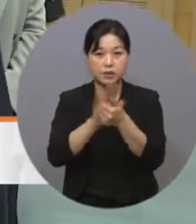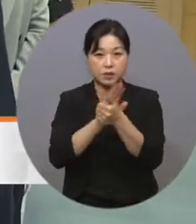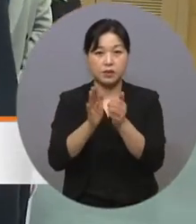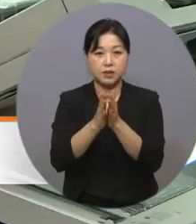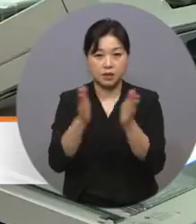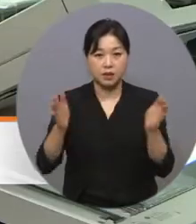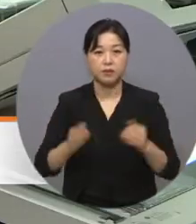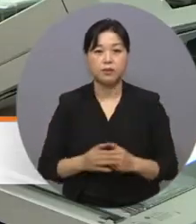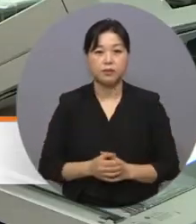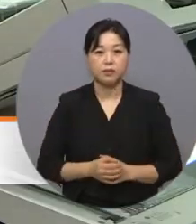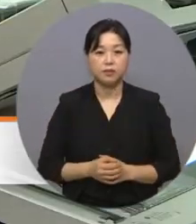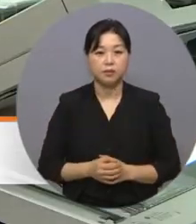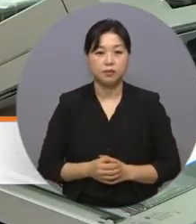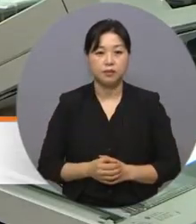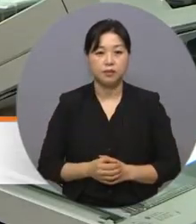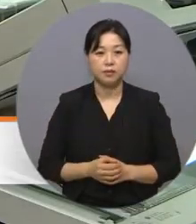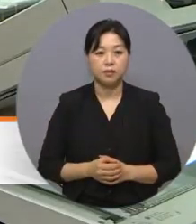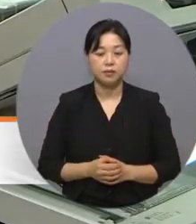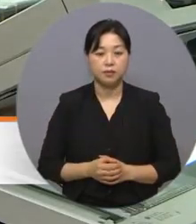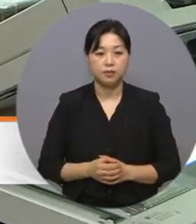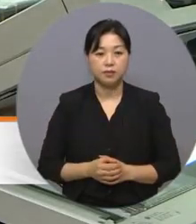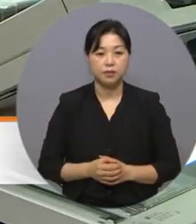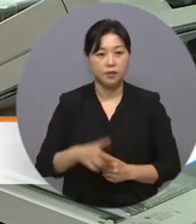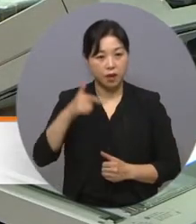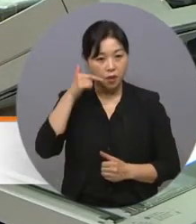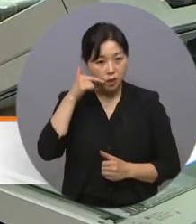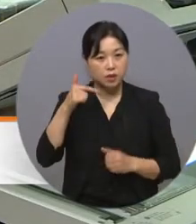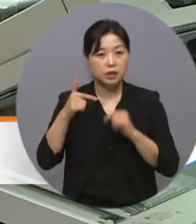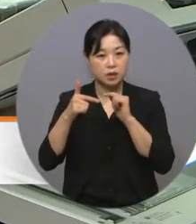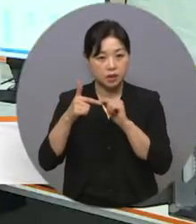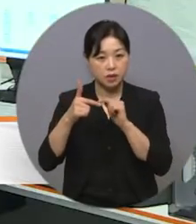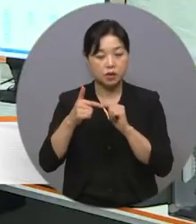들어갔습니다. 온누리 콜센터는 순천시 대표